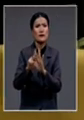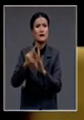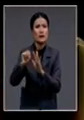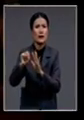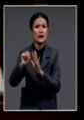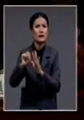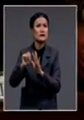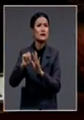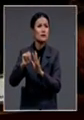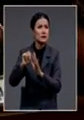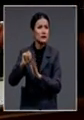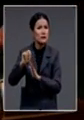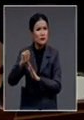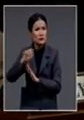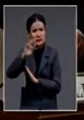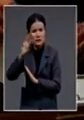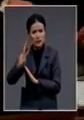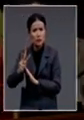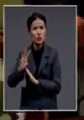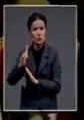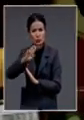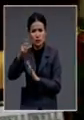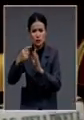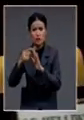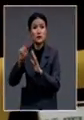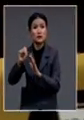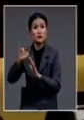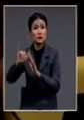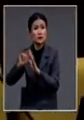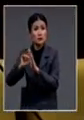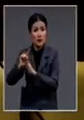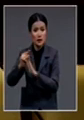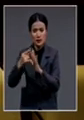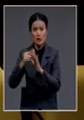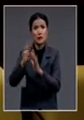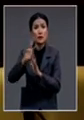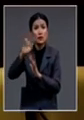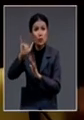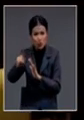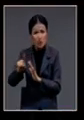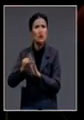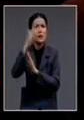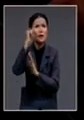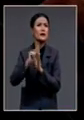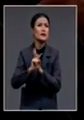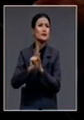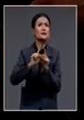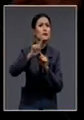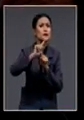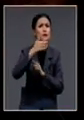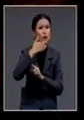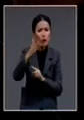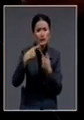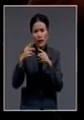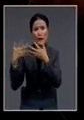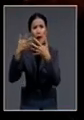แต่สหรัฐมีอันดับลดลงมา4อันดับอยู่ที่อันดับที่18ในปีล่าสุดนะครับเนื่องจากว่าปัญหาคือวิกฤตทางสังค